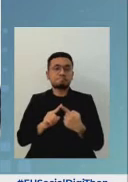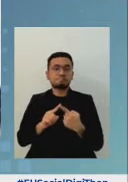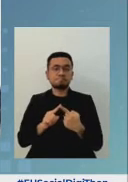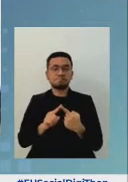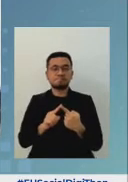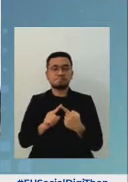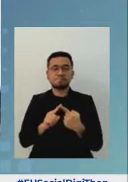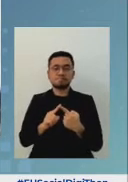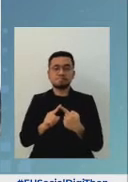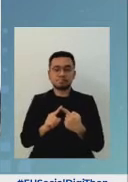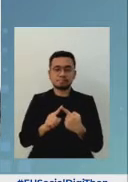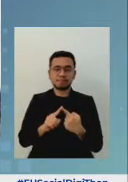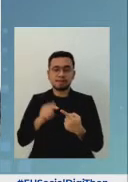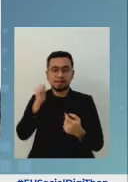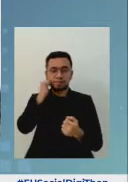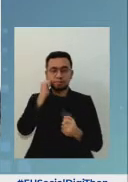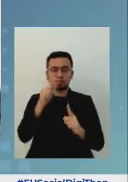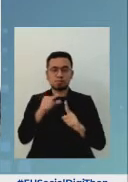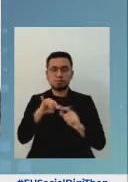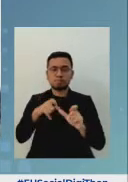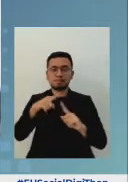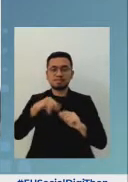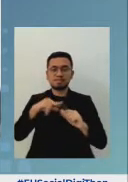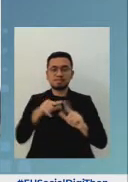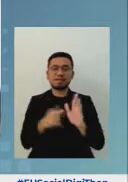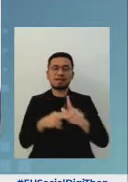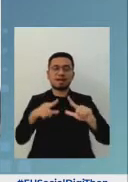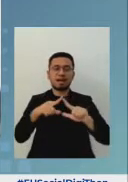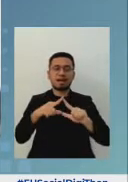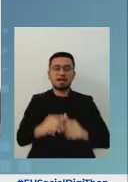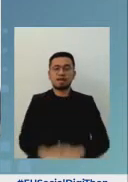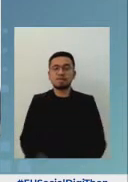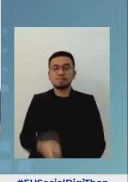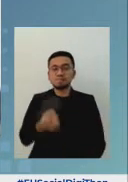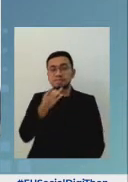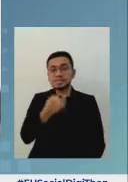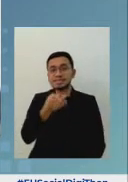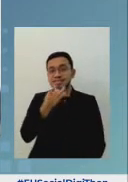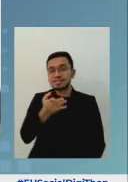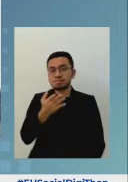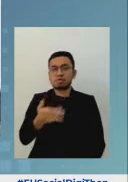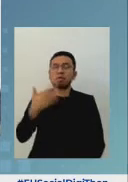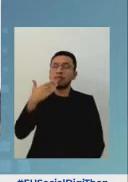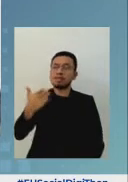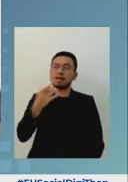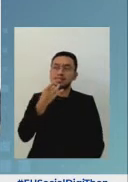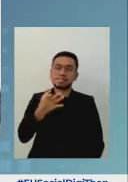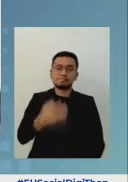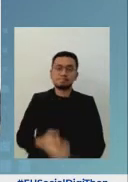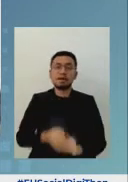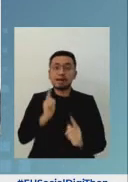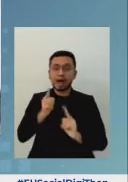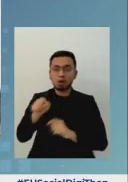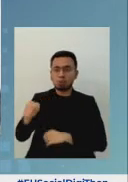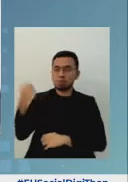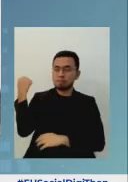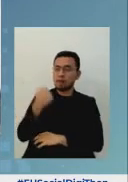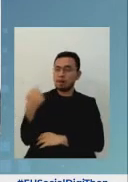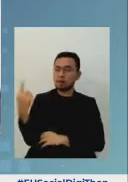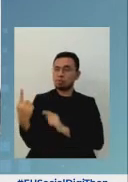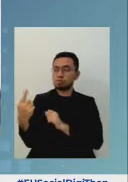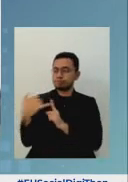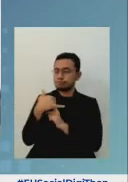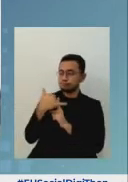pertama datang dari Ibu Kristiana Purwaningtyas. Izin bertanya, apabila melaporkan pelaku ke guru atau